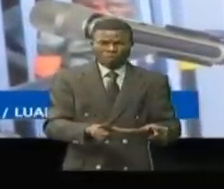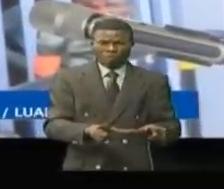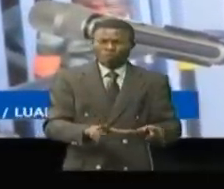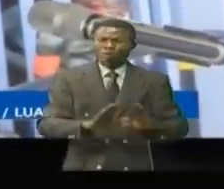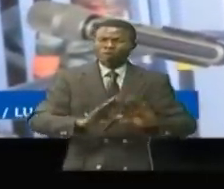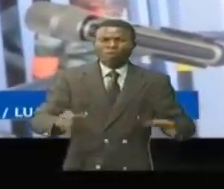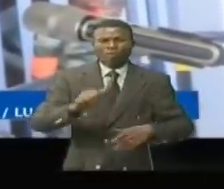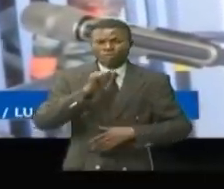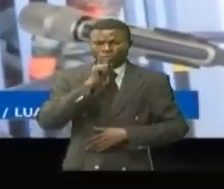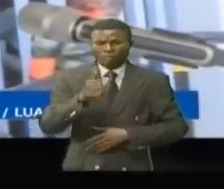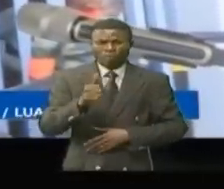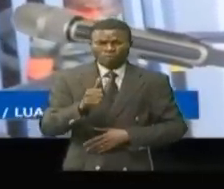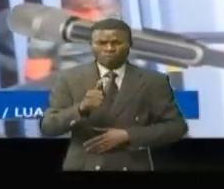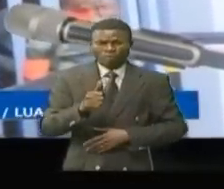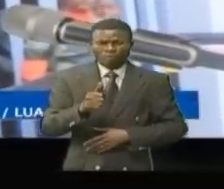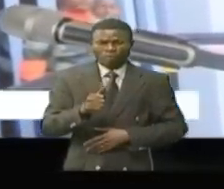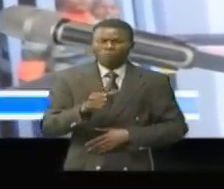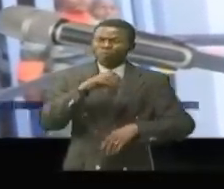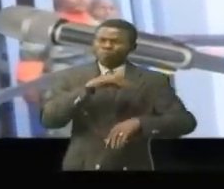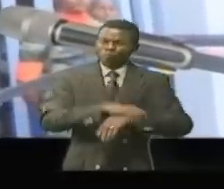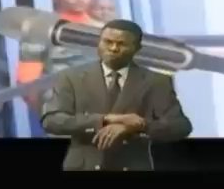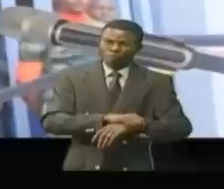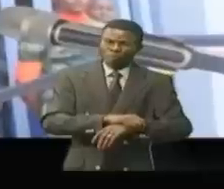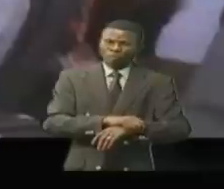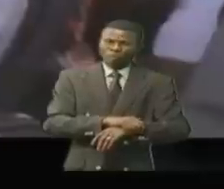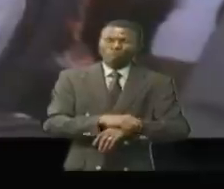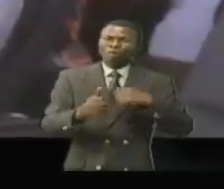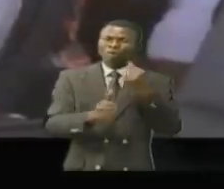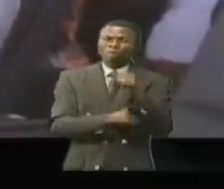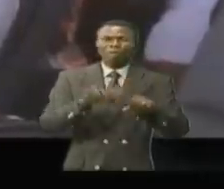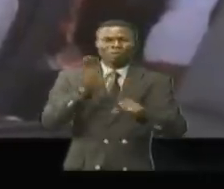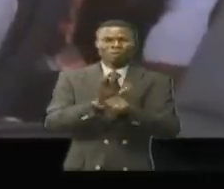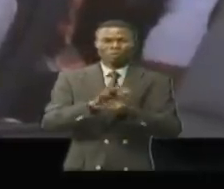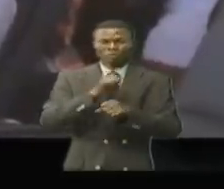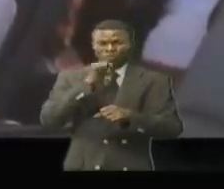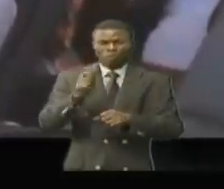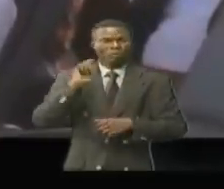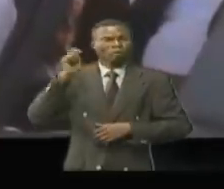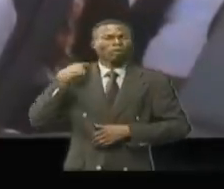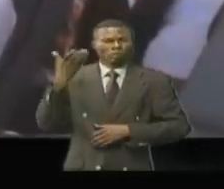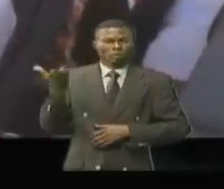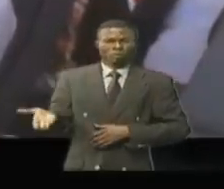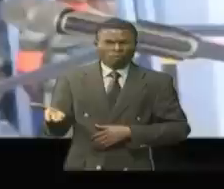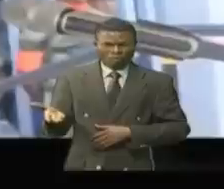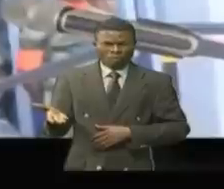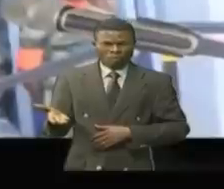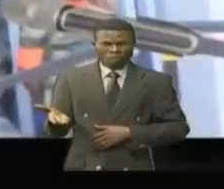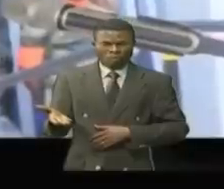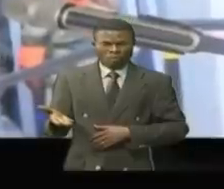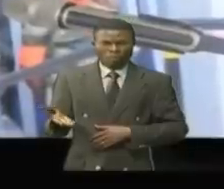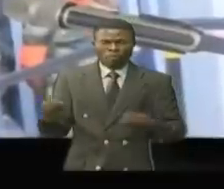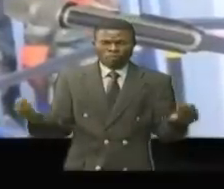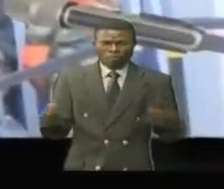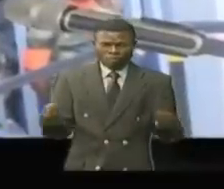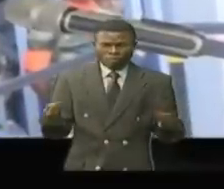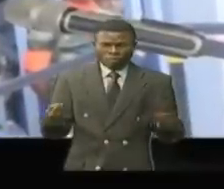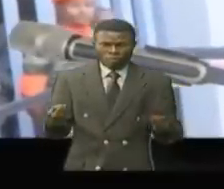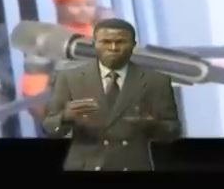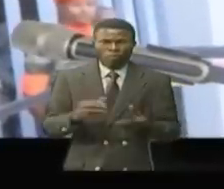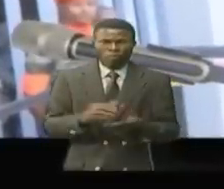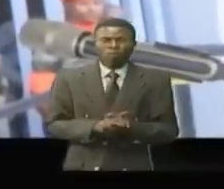mesure de recevoir en toute dignité humaine les prévenus venant de partout. C'est ainsi qu'à notre